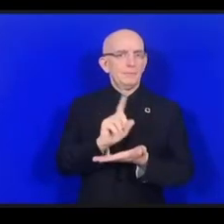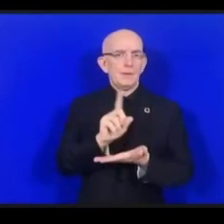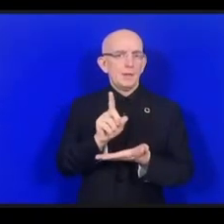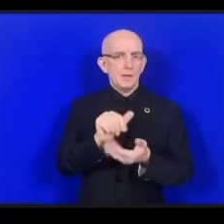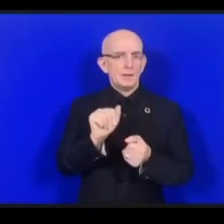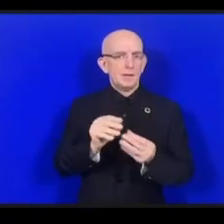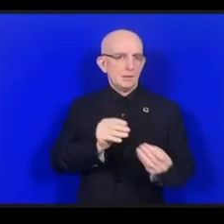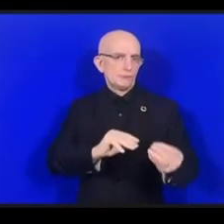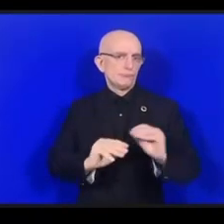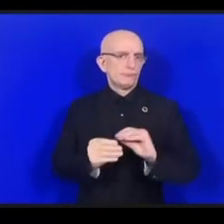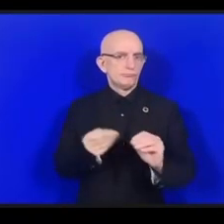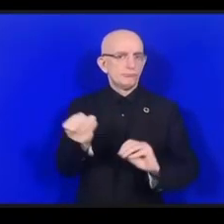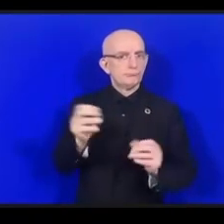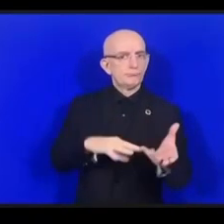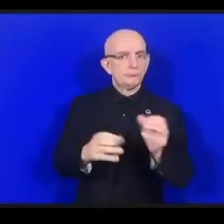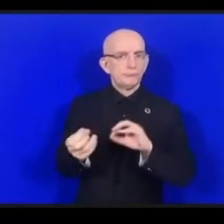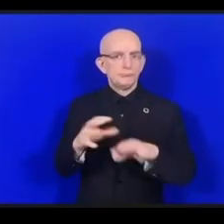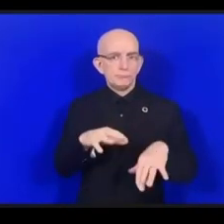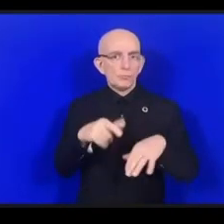非常的重要，它是